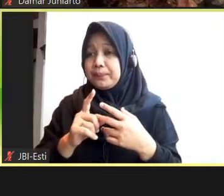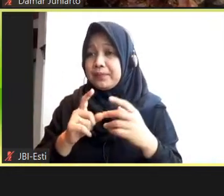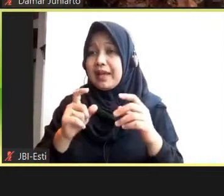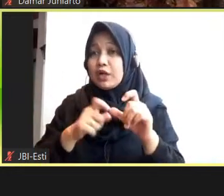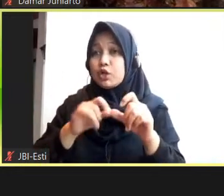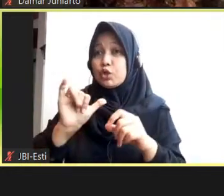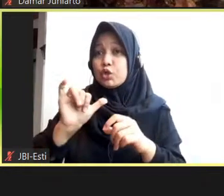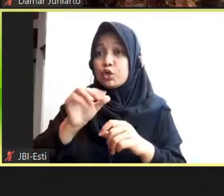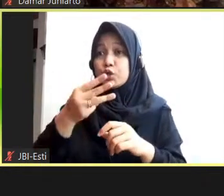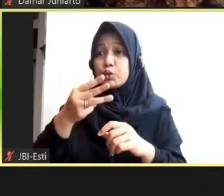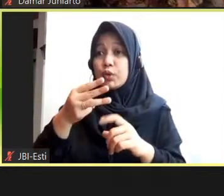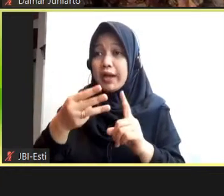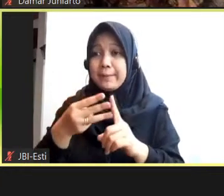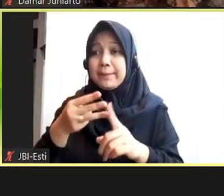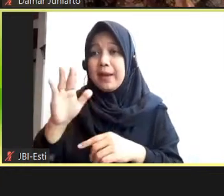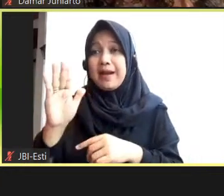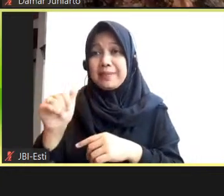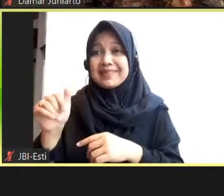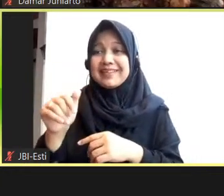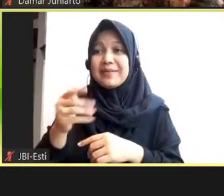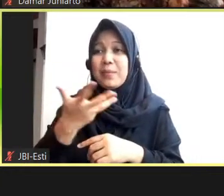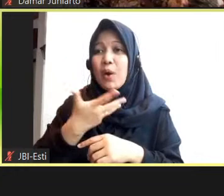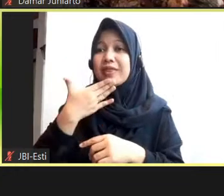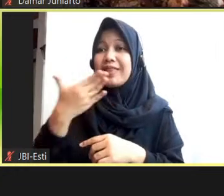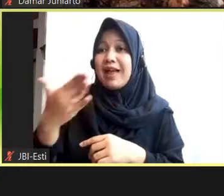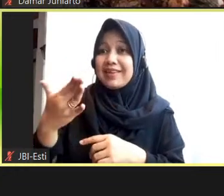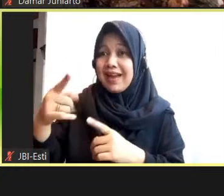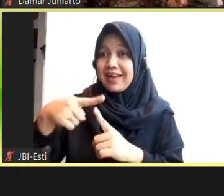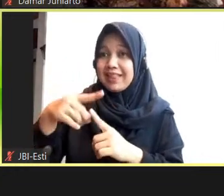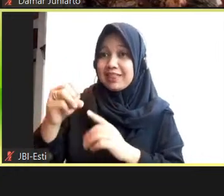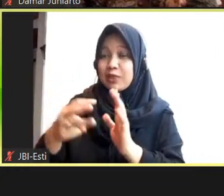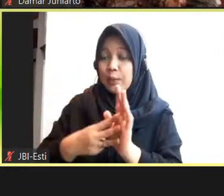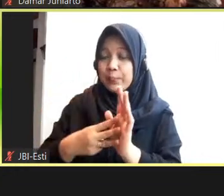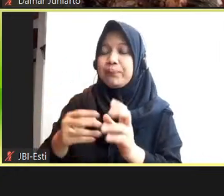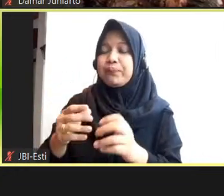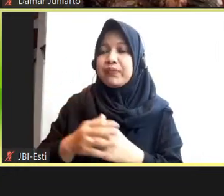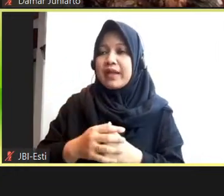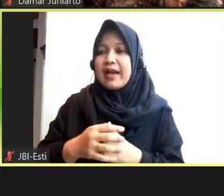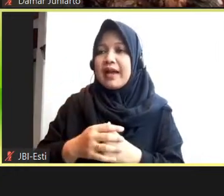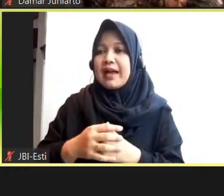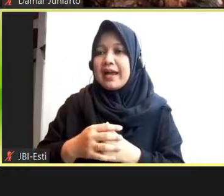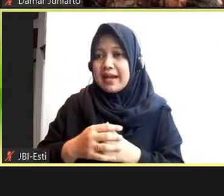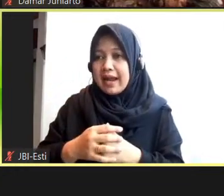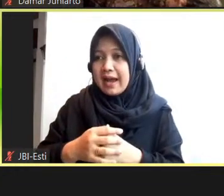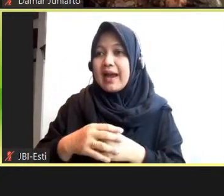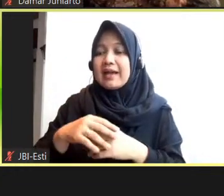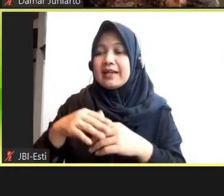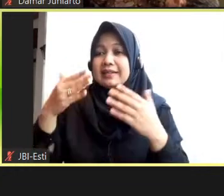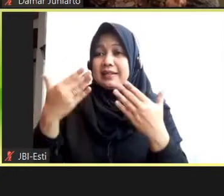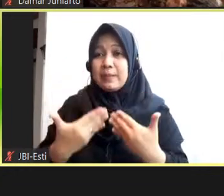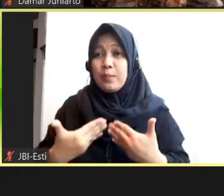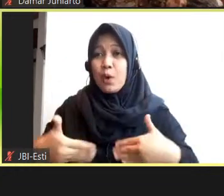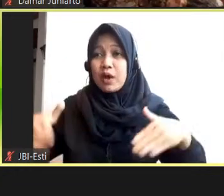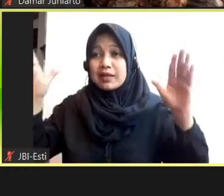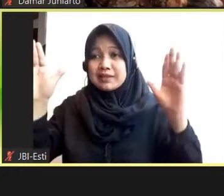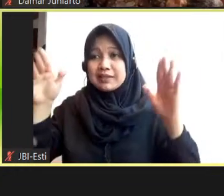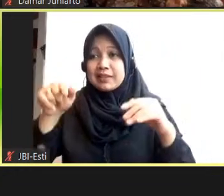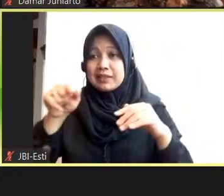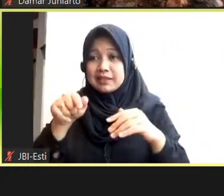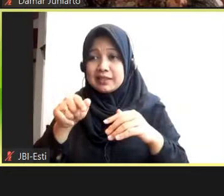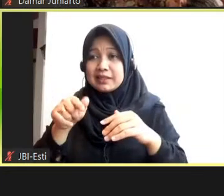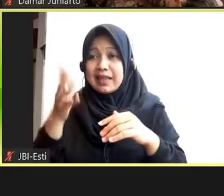Syuaib Abu Hanifah, untuk Pak Tom, kacamata demokrasi yang digunakan dalam penilaian apakah mempertimbangkan etika budaya